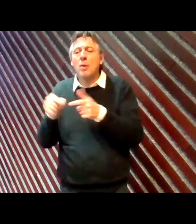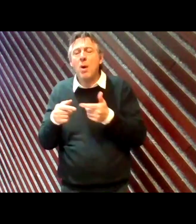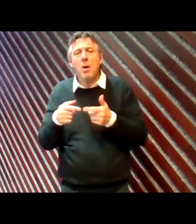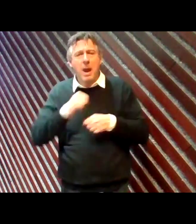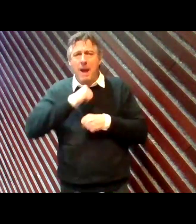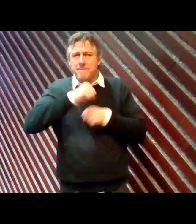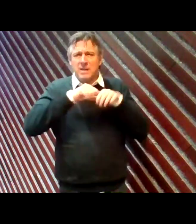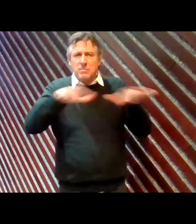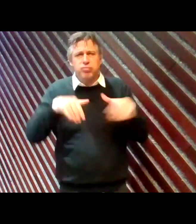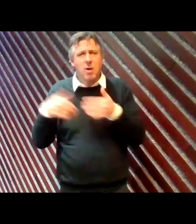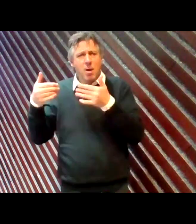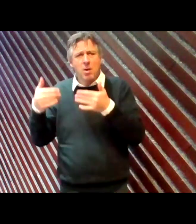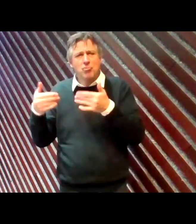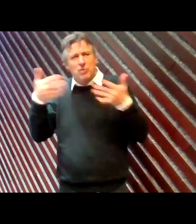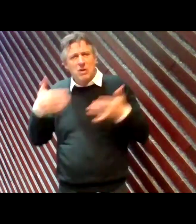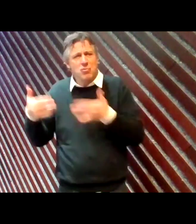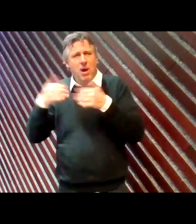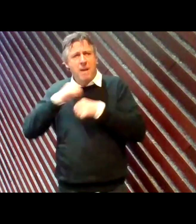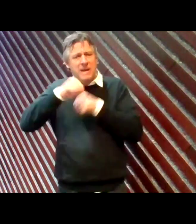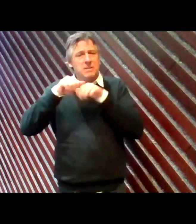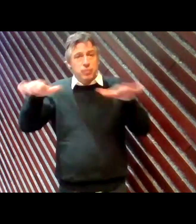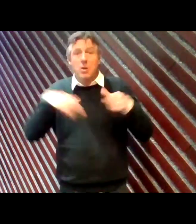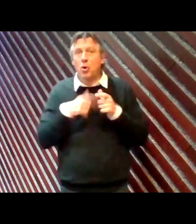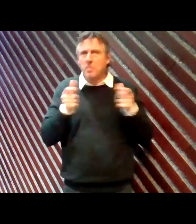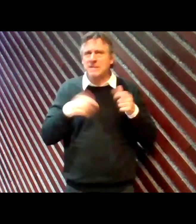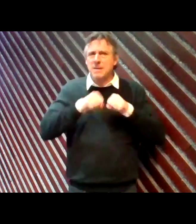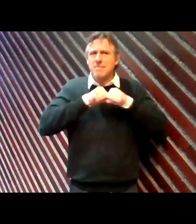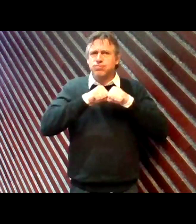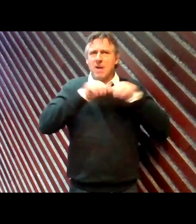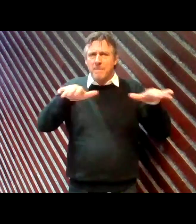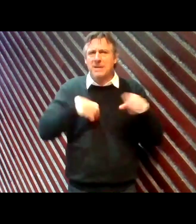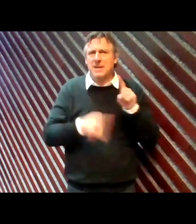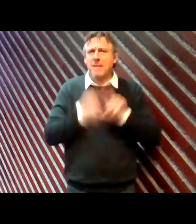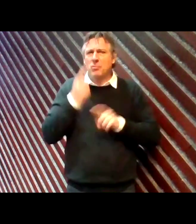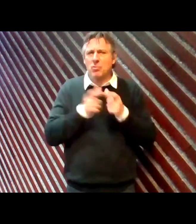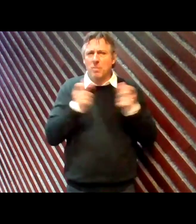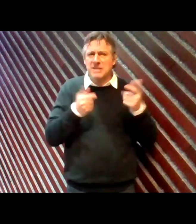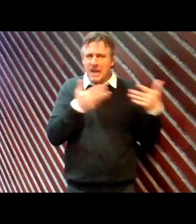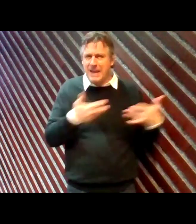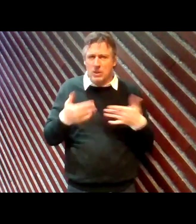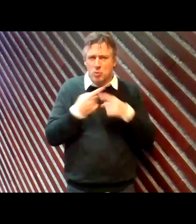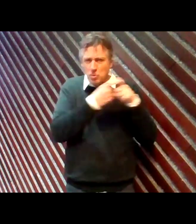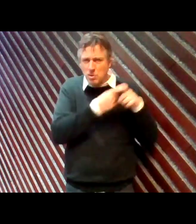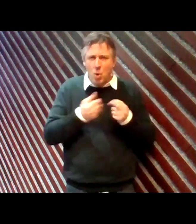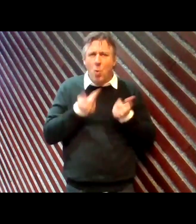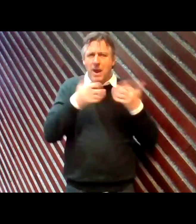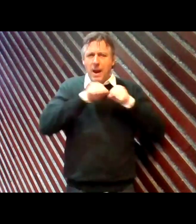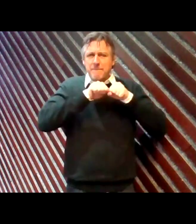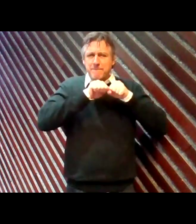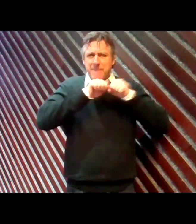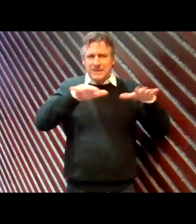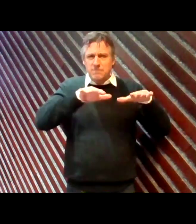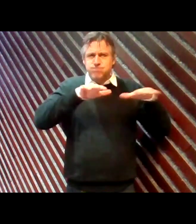impact en définitive sur le territoire la mesure de l'impact aujourd'hui citoyen c'est-à-dire qu'est-ce que ça change dans la